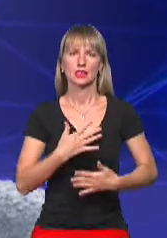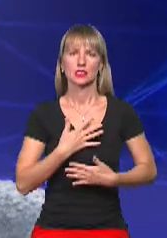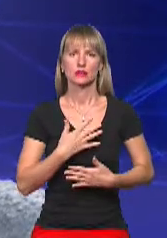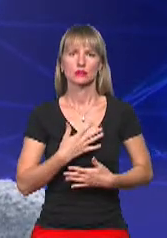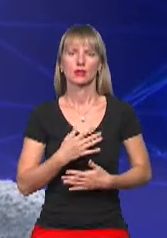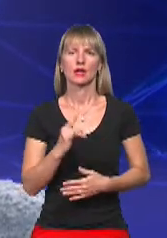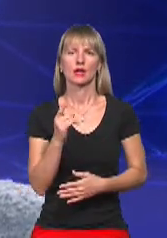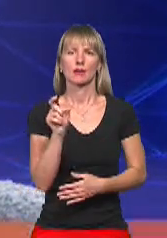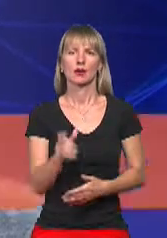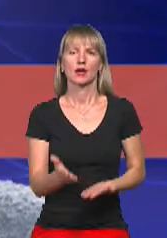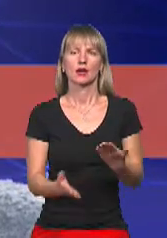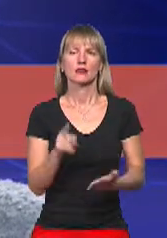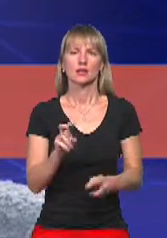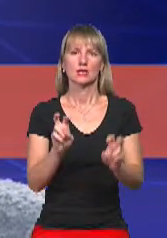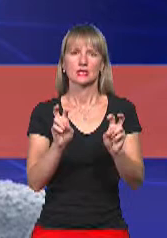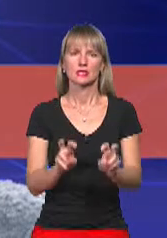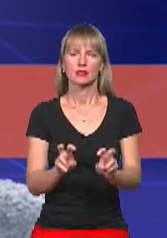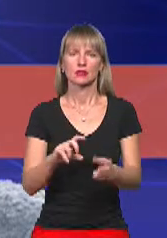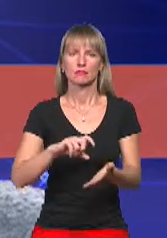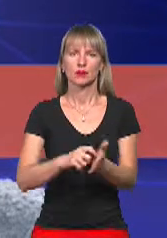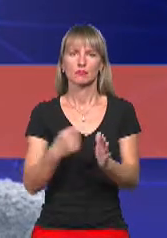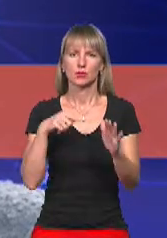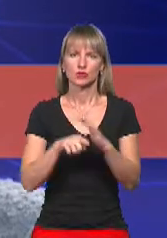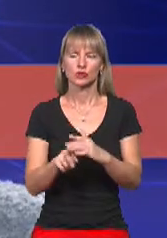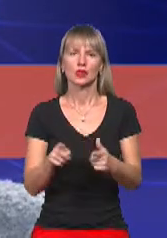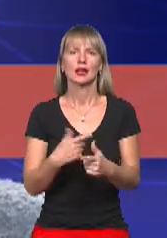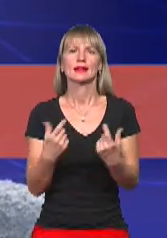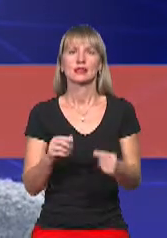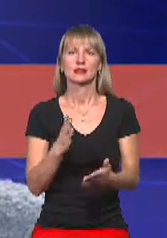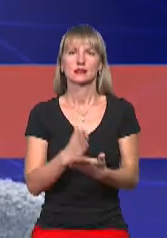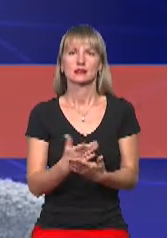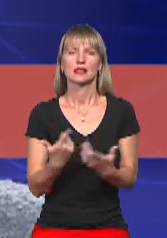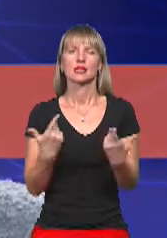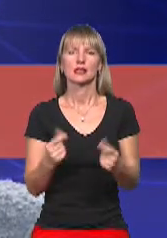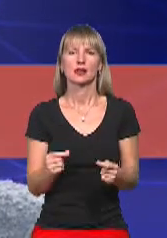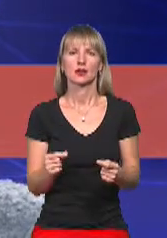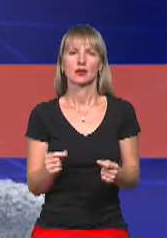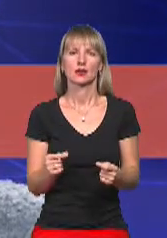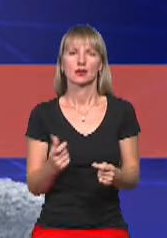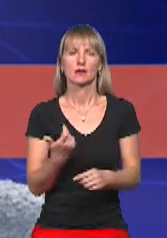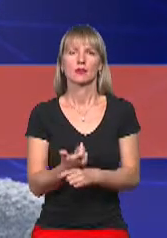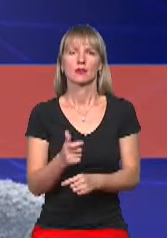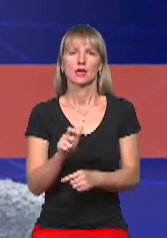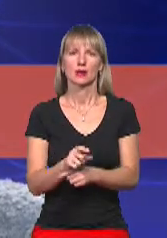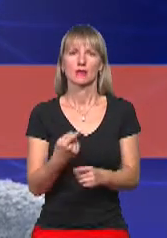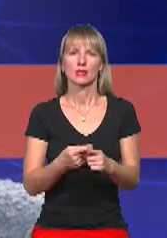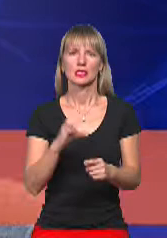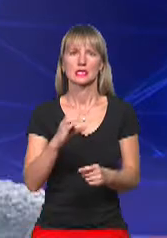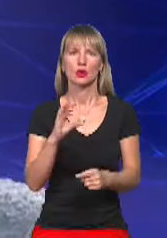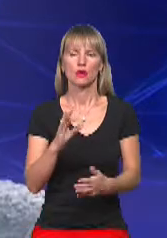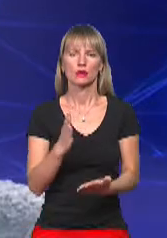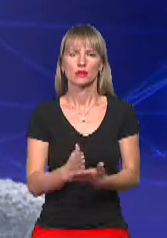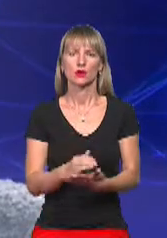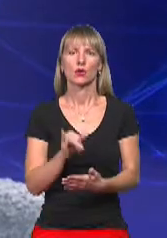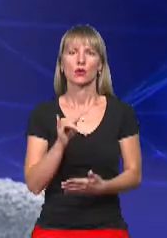Ага. Дитина, якщо вона сидить у приміщенні або десь знаходиться, де перевищення цього ЦО йде, в